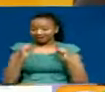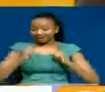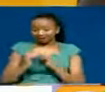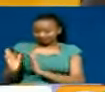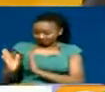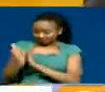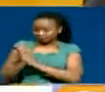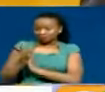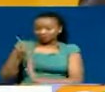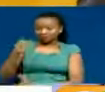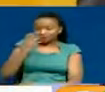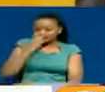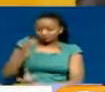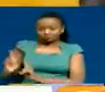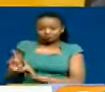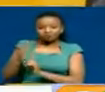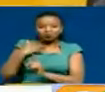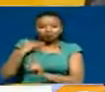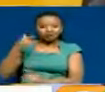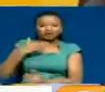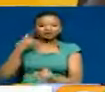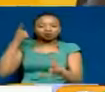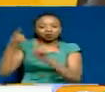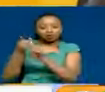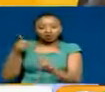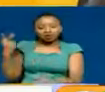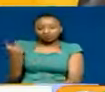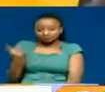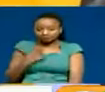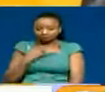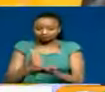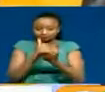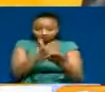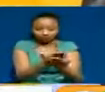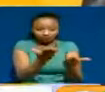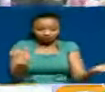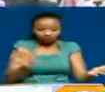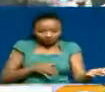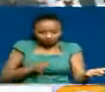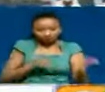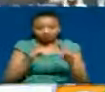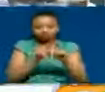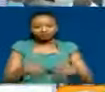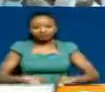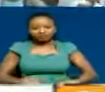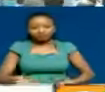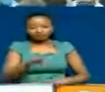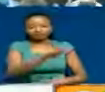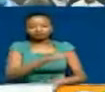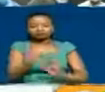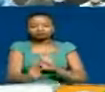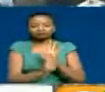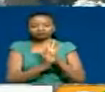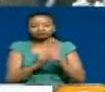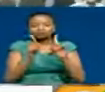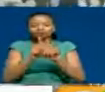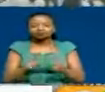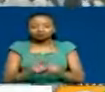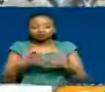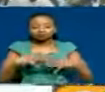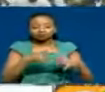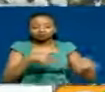na naibu wa rais kwa mambo ya kuinua wa mama na vijana wa Kitui. Ruto allies criticized Kitui